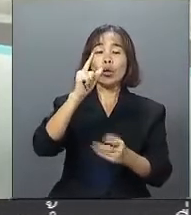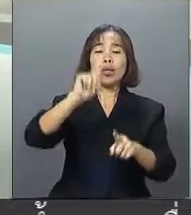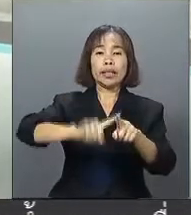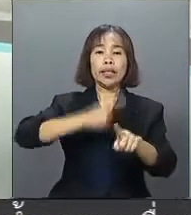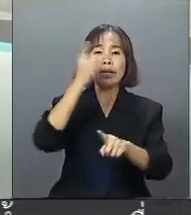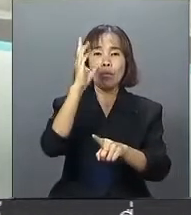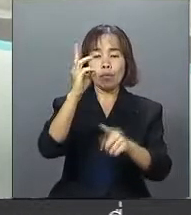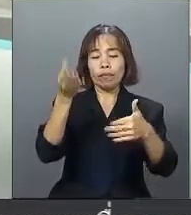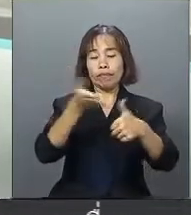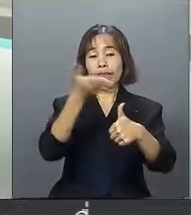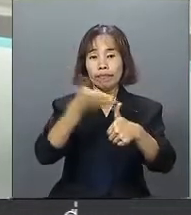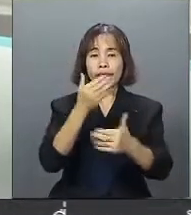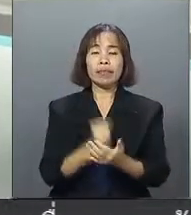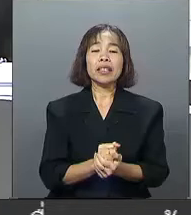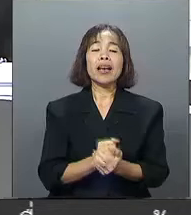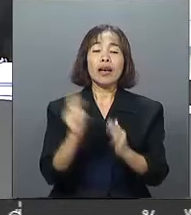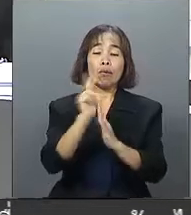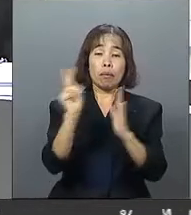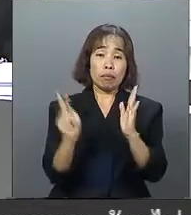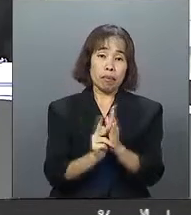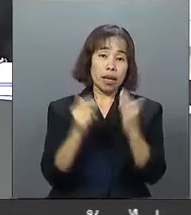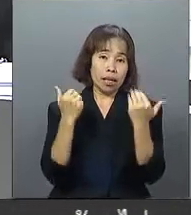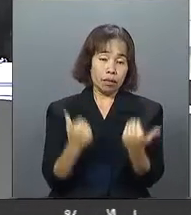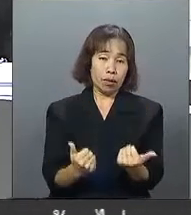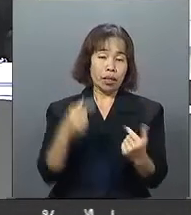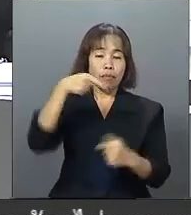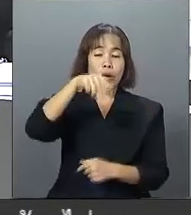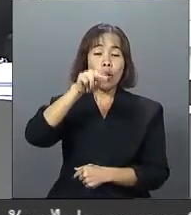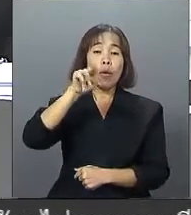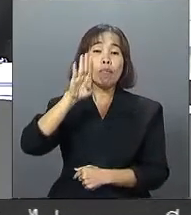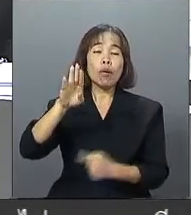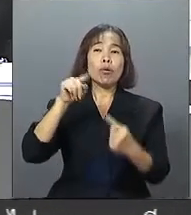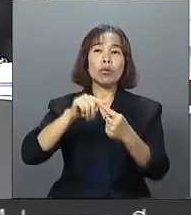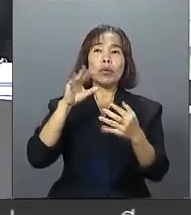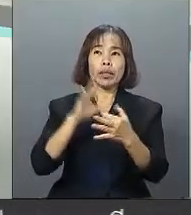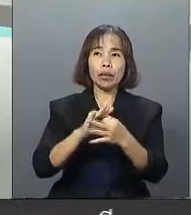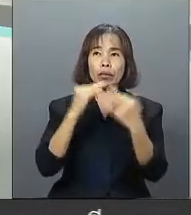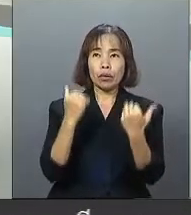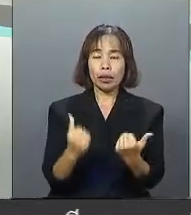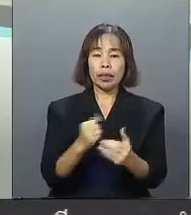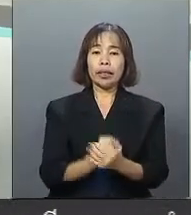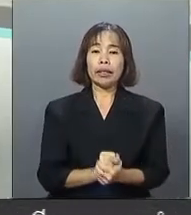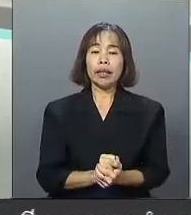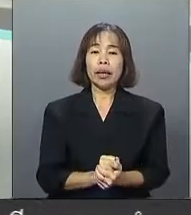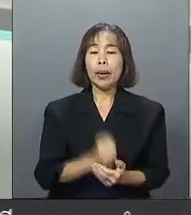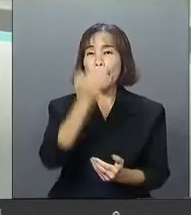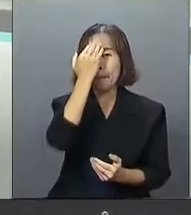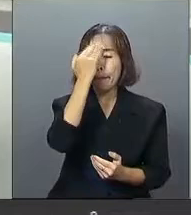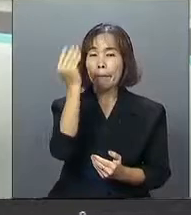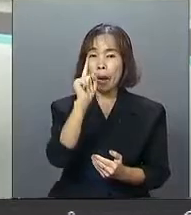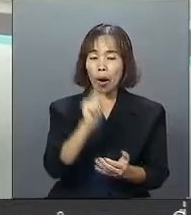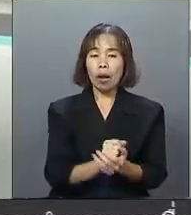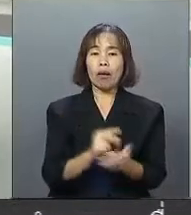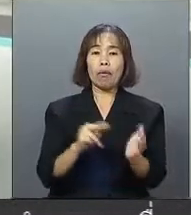ายนนี้ค่ะ ก็ถือว่าเป็นกฎหมายลูกที่หลายฝ่ายให้ความสำคัญแล้วก็จับตามองไม่น้อยทีเดียวนะคะขนาดประธานกรท.ยังบอกว่าเป็นเสาห